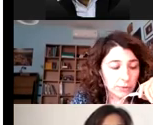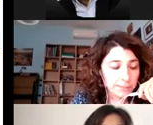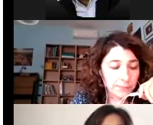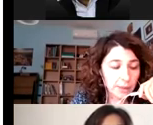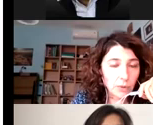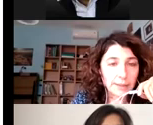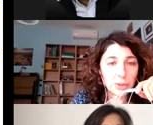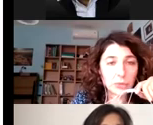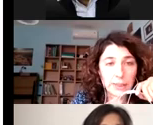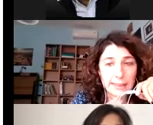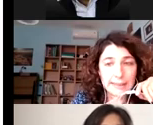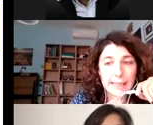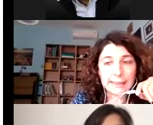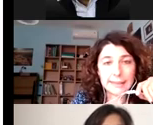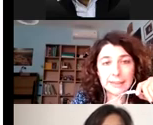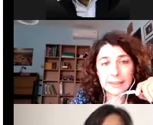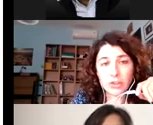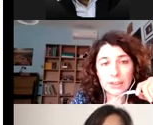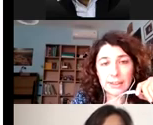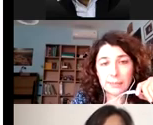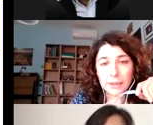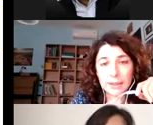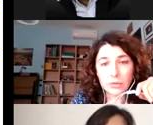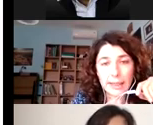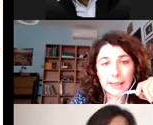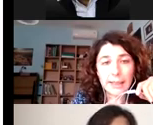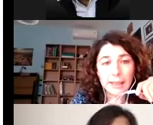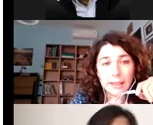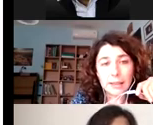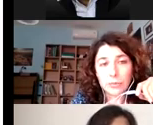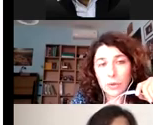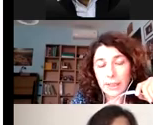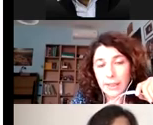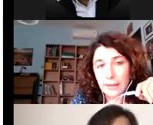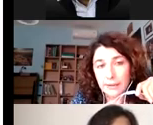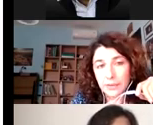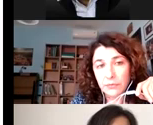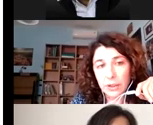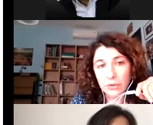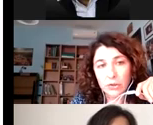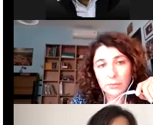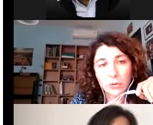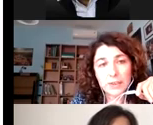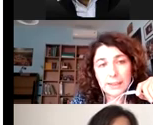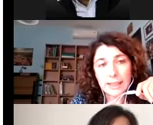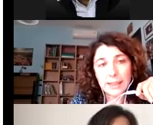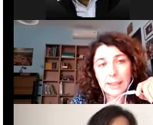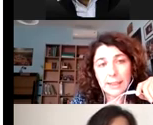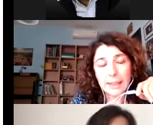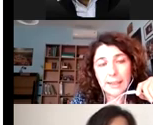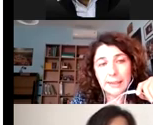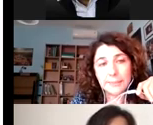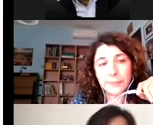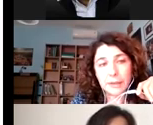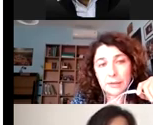ehm in qualche modo focalizzati senza scendere nel particolare eh quello che eh vi invito diciamo a considerare